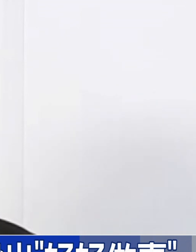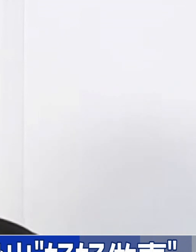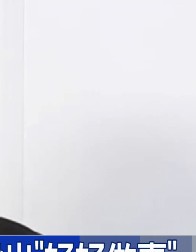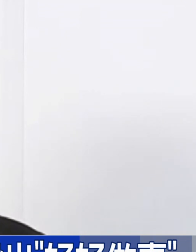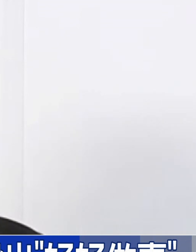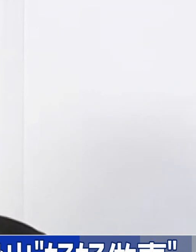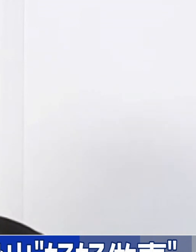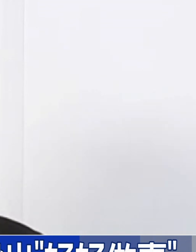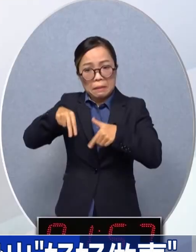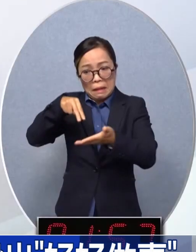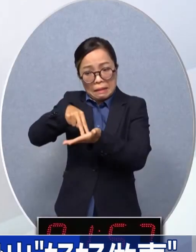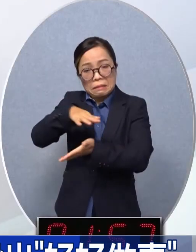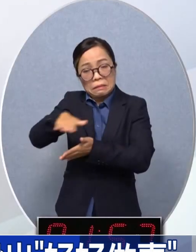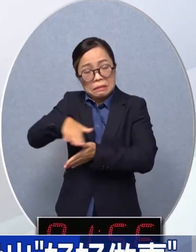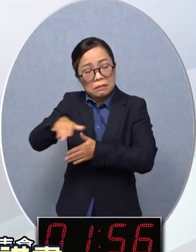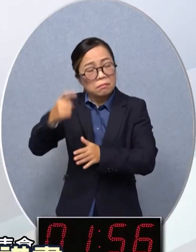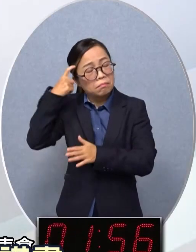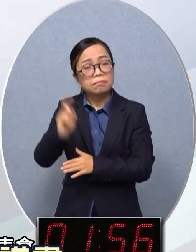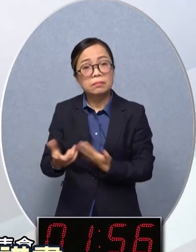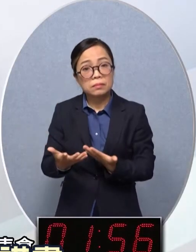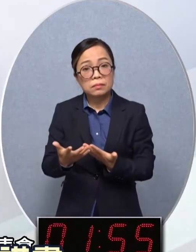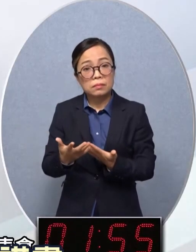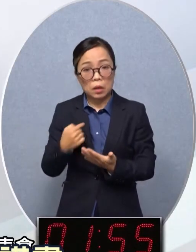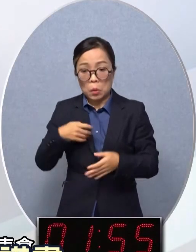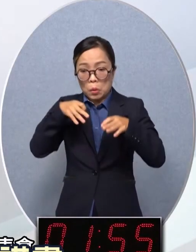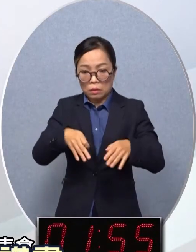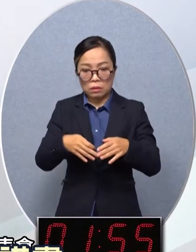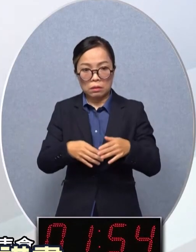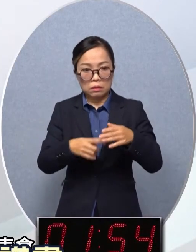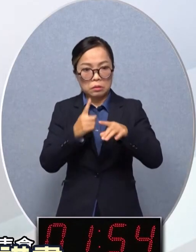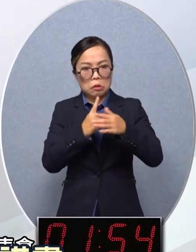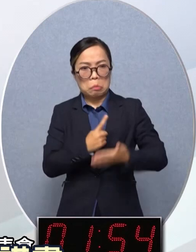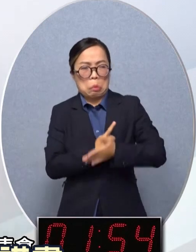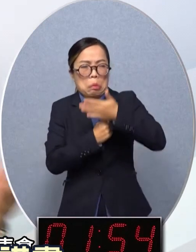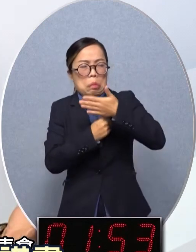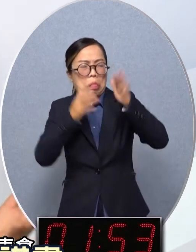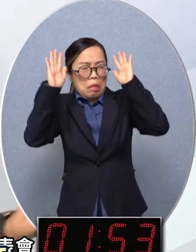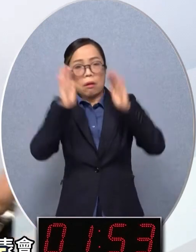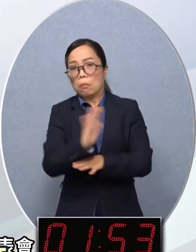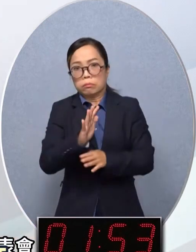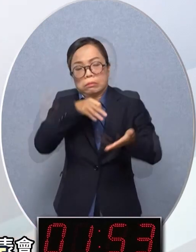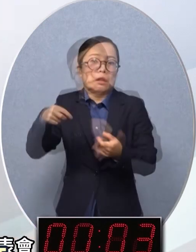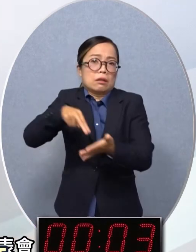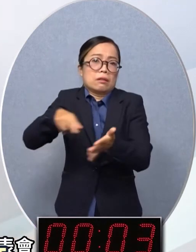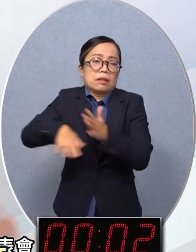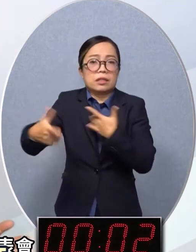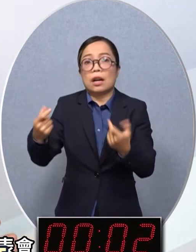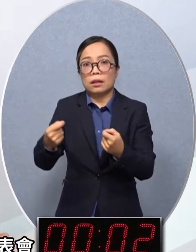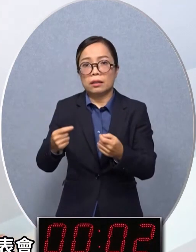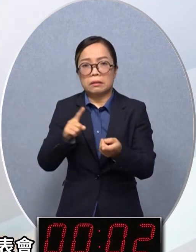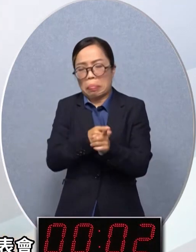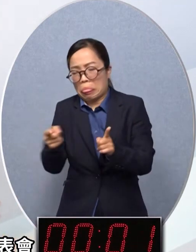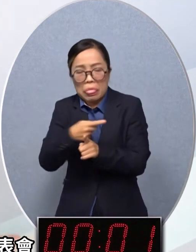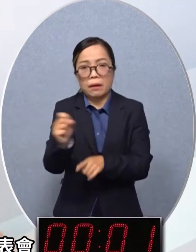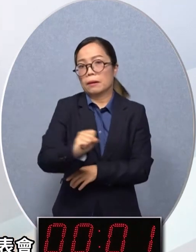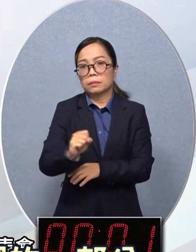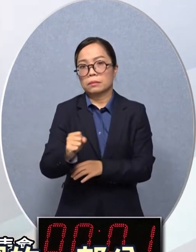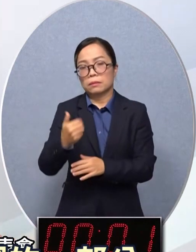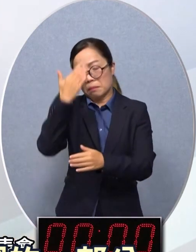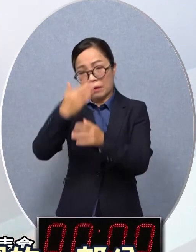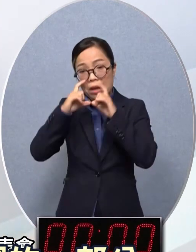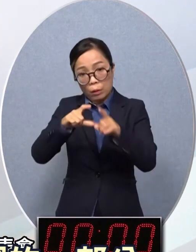长表态立场。 我签了不投降承诺书，侯市长不敢签，你无所回避，请回